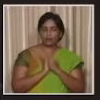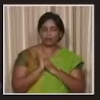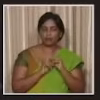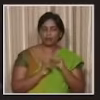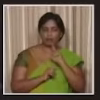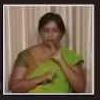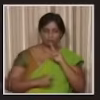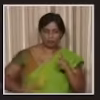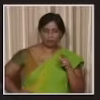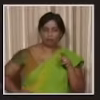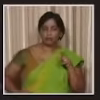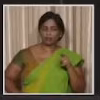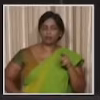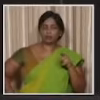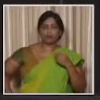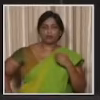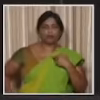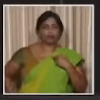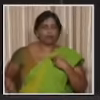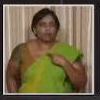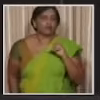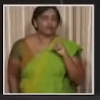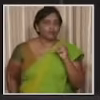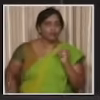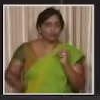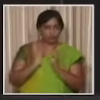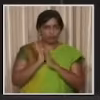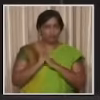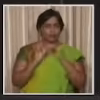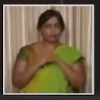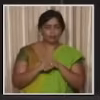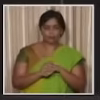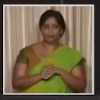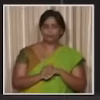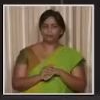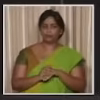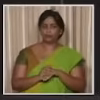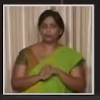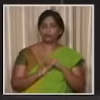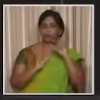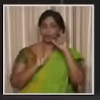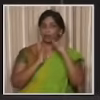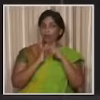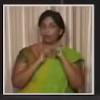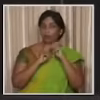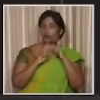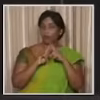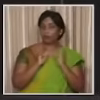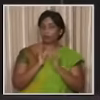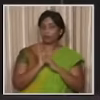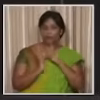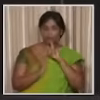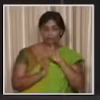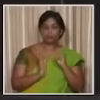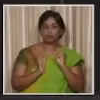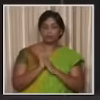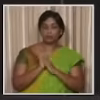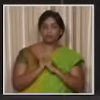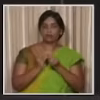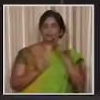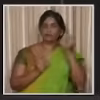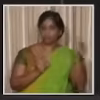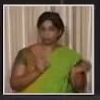avata kiyanne me tiyena api cop committee inna garu yoja kata nayaka tumun cop committee tiindu kara meka committee ekata yomu